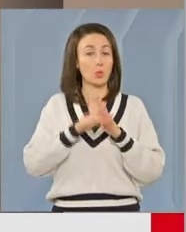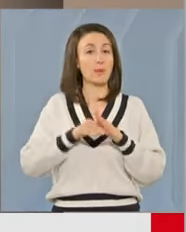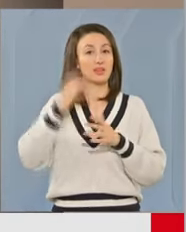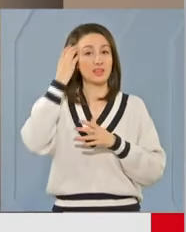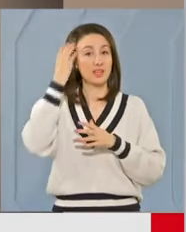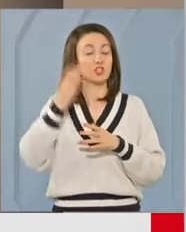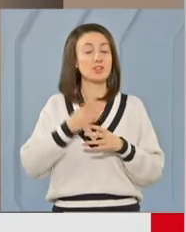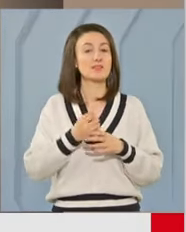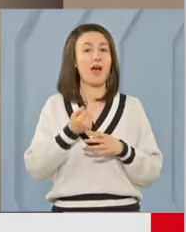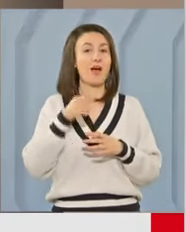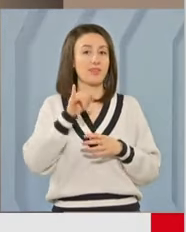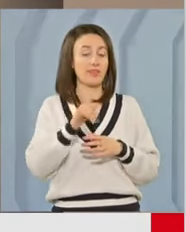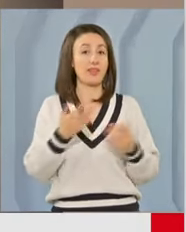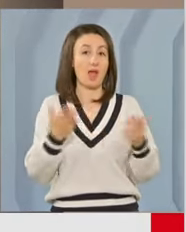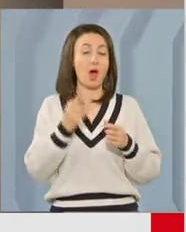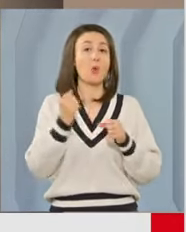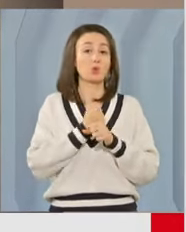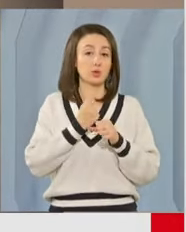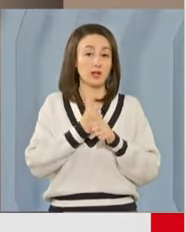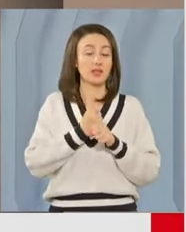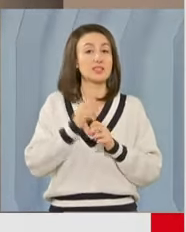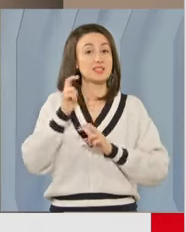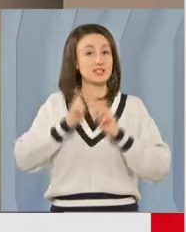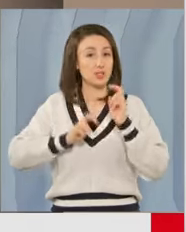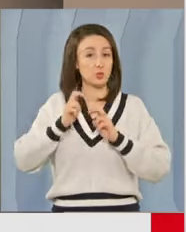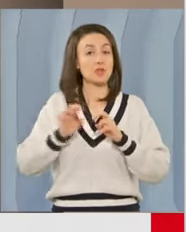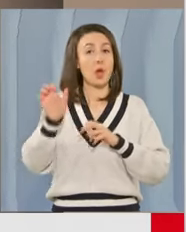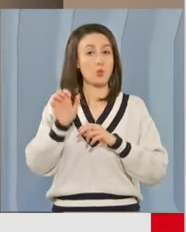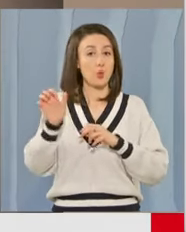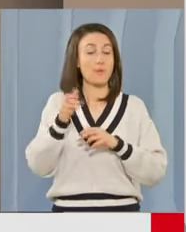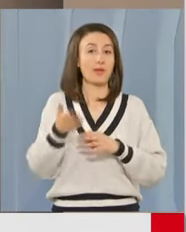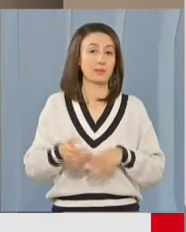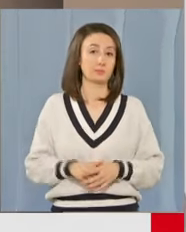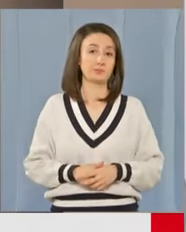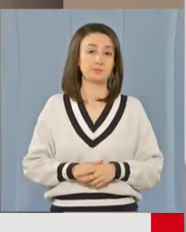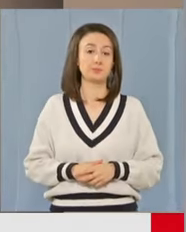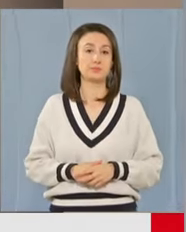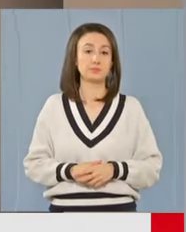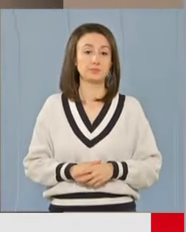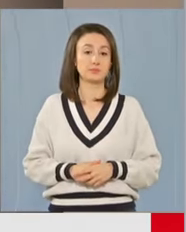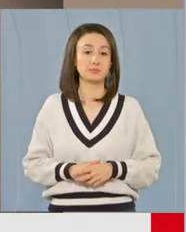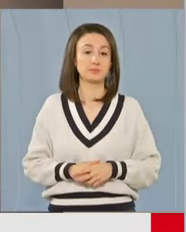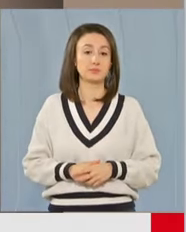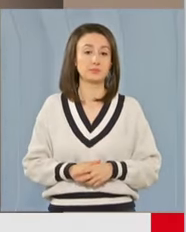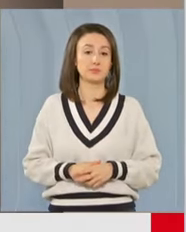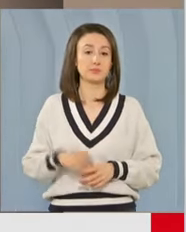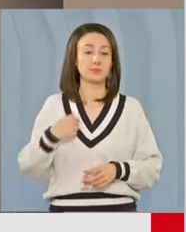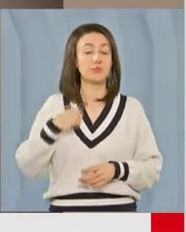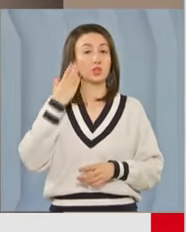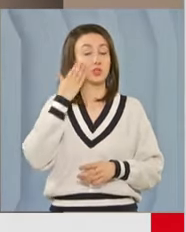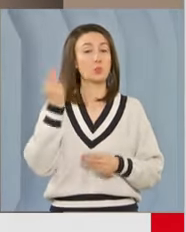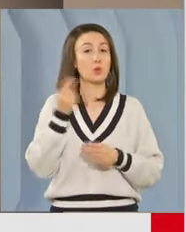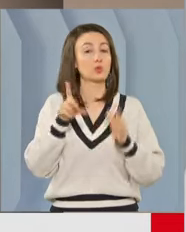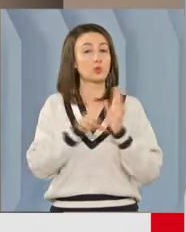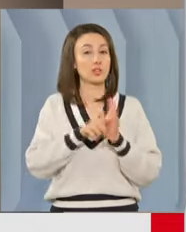inteligenței artificiale la care au lucrat instituțiile europene mai știm că proiectul de lege din